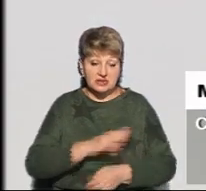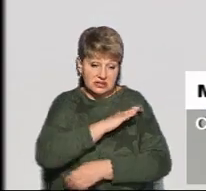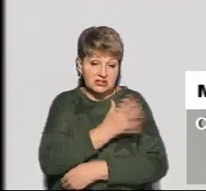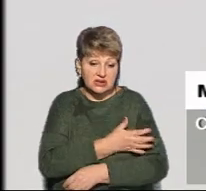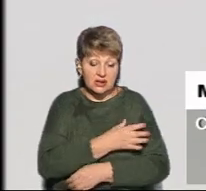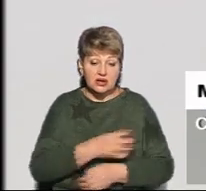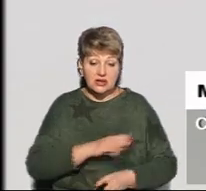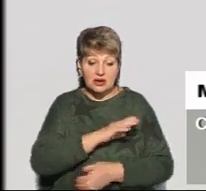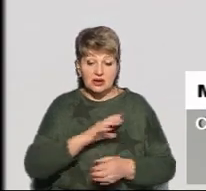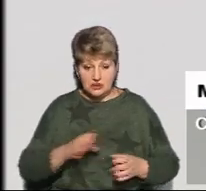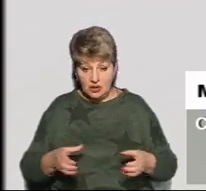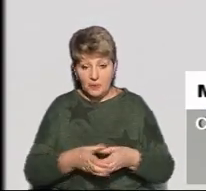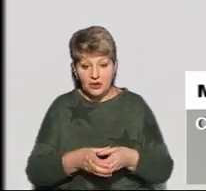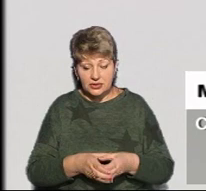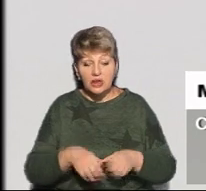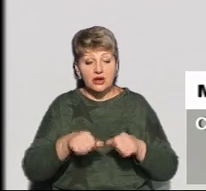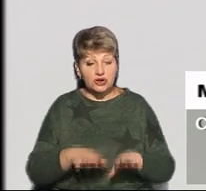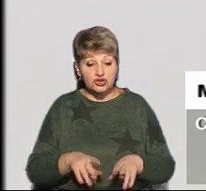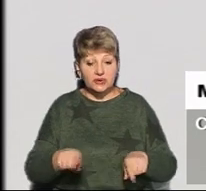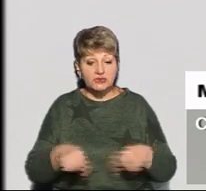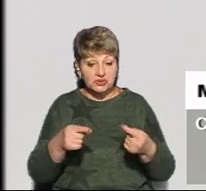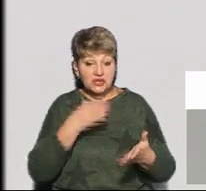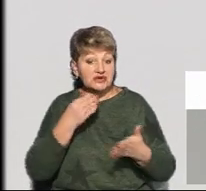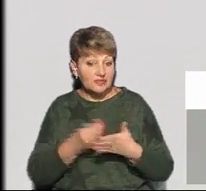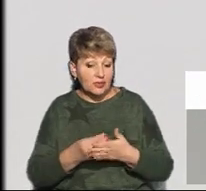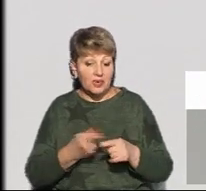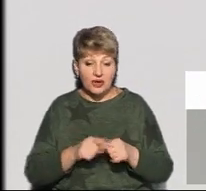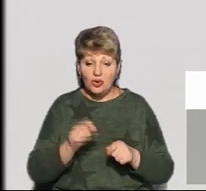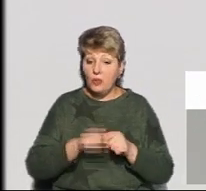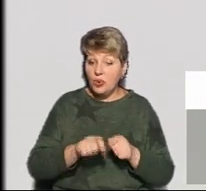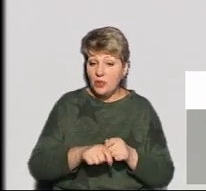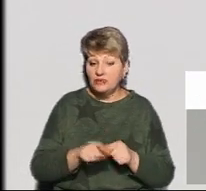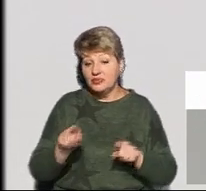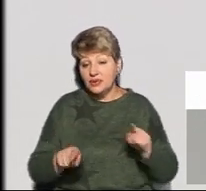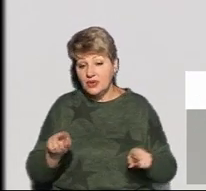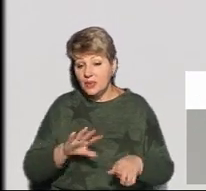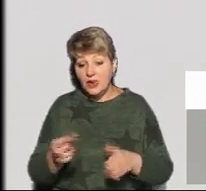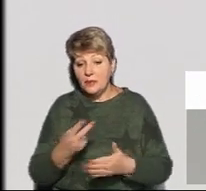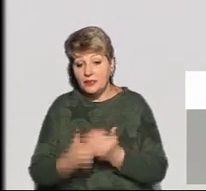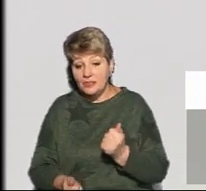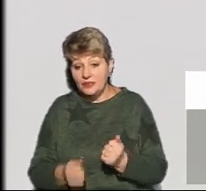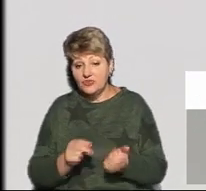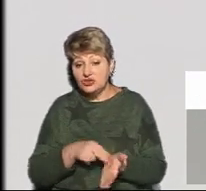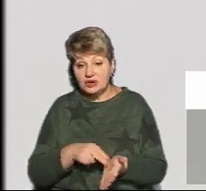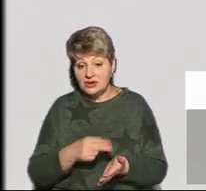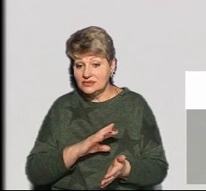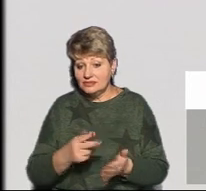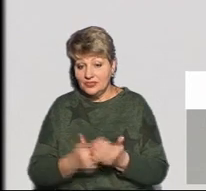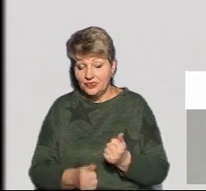вирішив створити власну. І цей експеримент, ну, подекуди не вдався, там, наприклад, як в Черкасах,